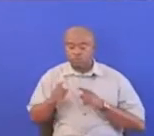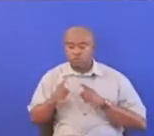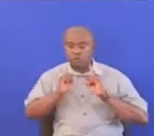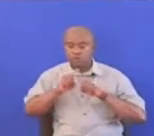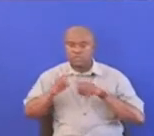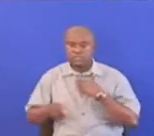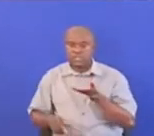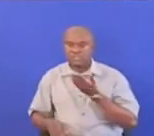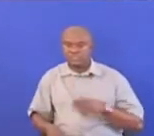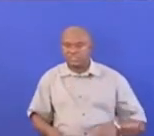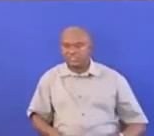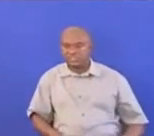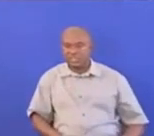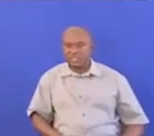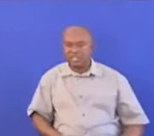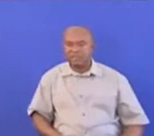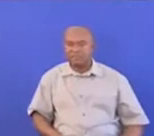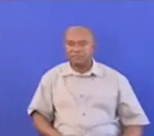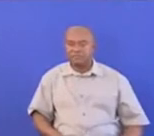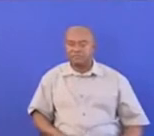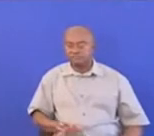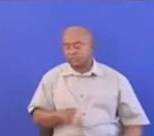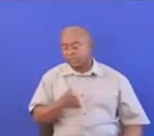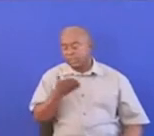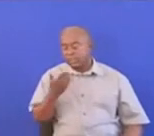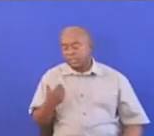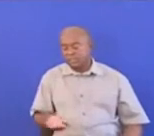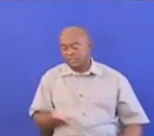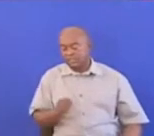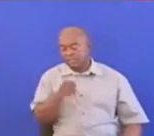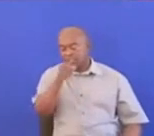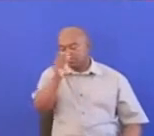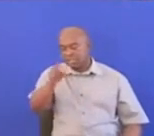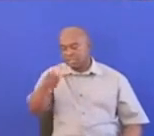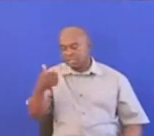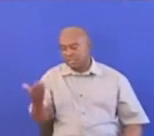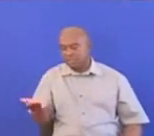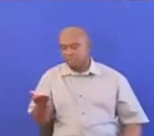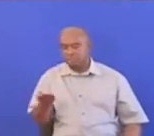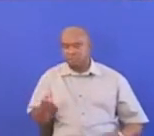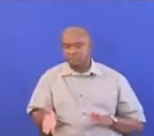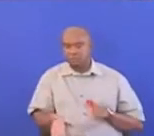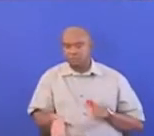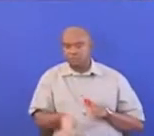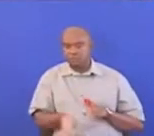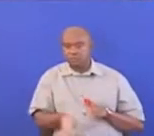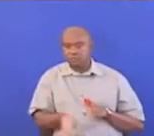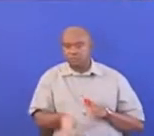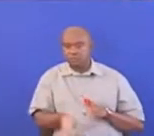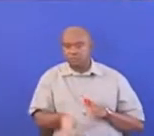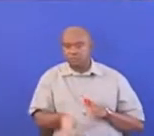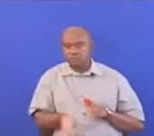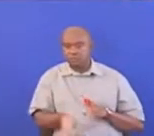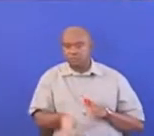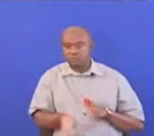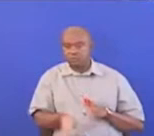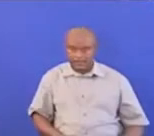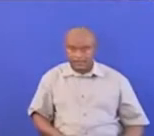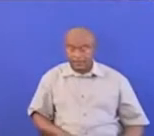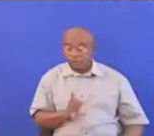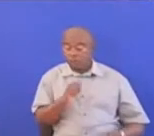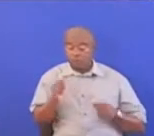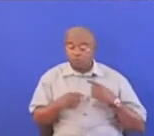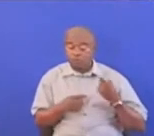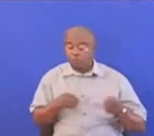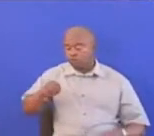mbalimbali kati ya hifadhi na wananchi. Mheshimiwa Spika, tukianza na mgogoro wa Mbalali. Mgogoro wa Mbalali ni